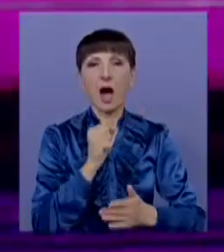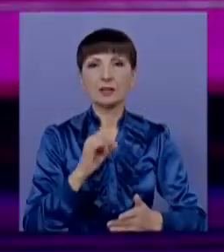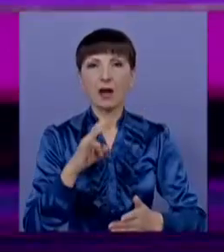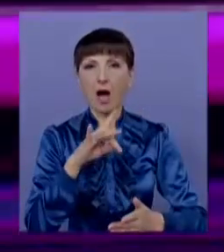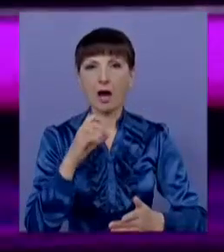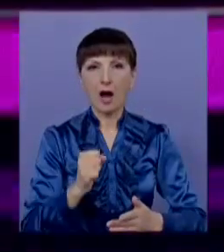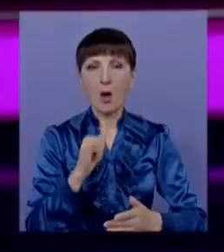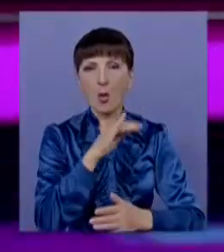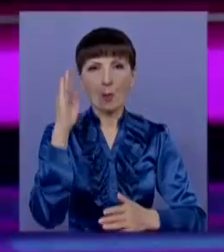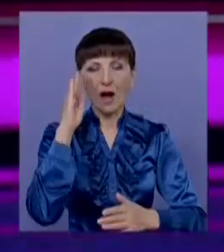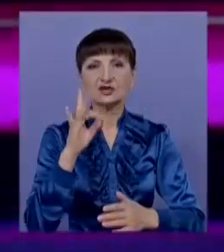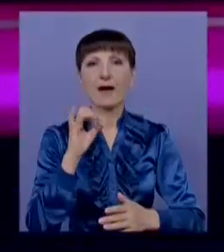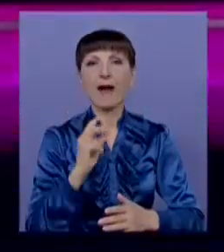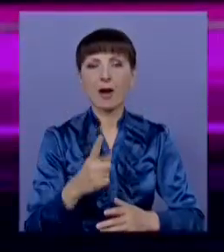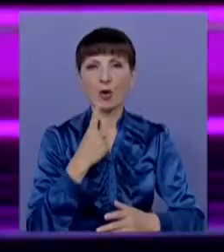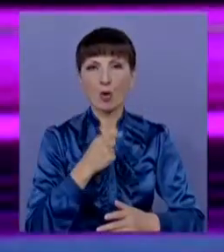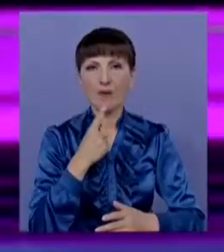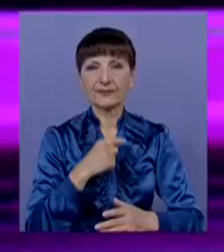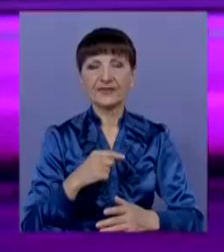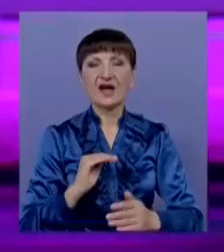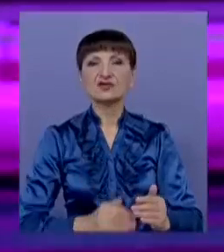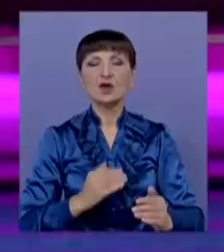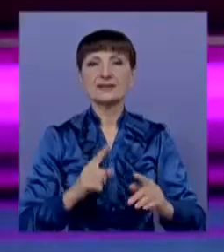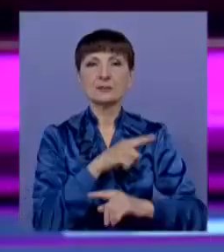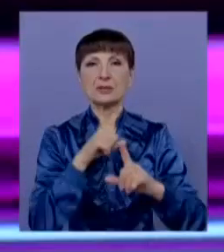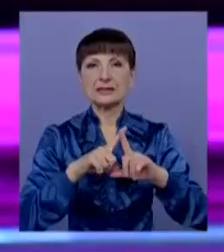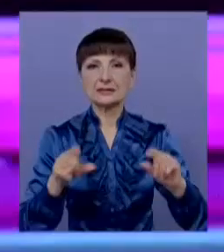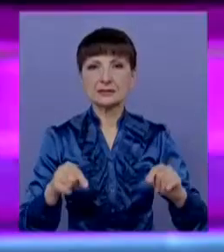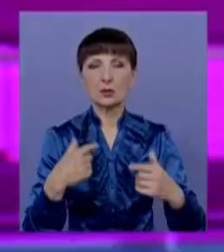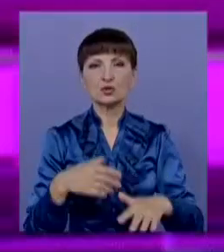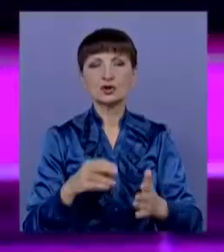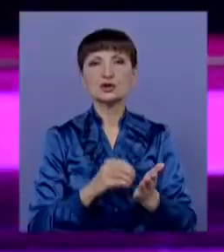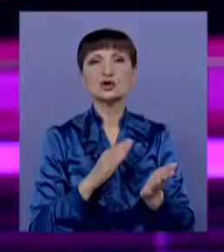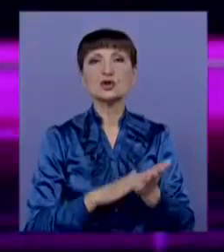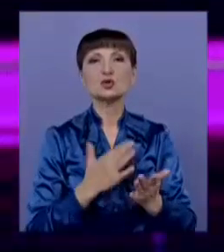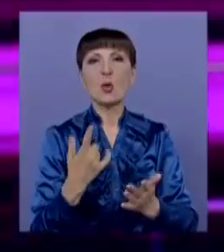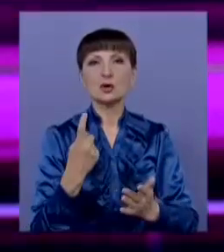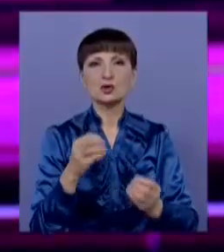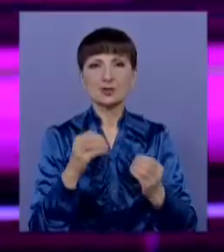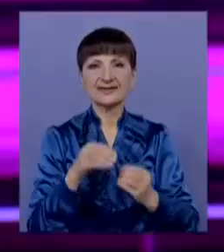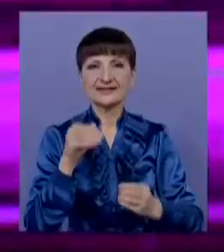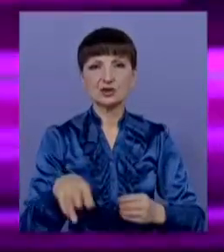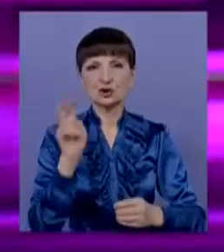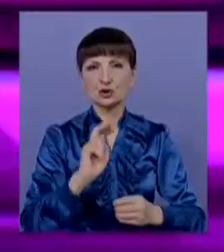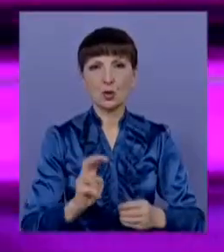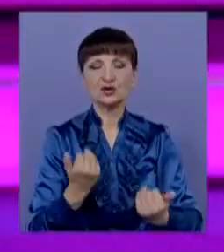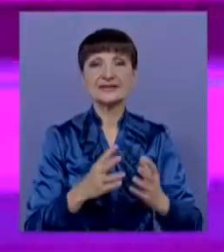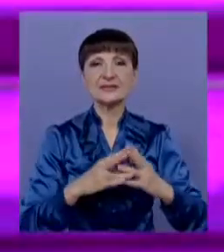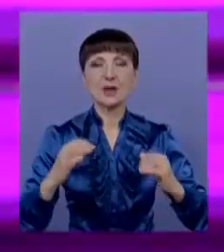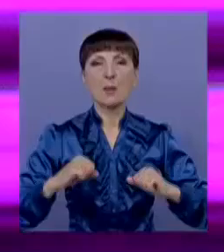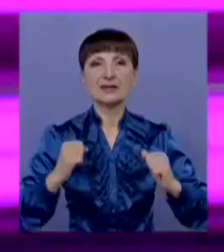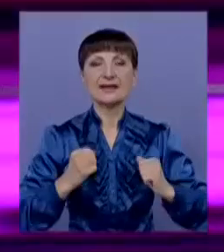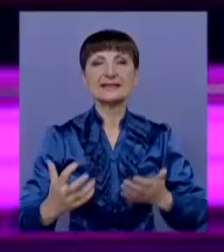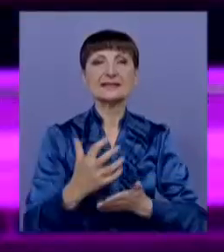У мальчика рак крови. В частном медучреждении пациенту выставили счет 110 тысяч долларов. Сейчас семья пытается